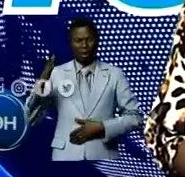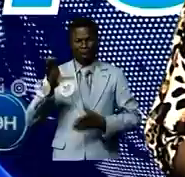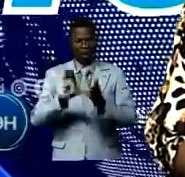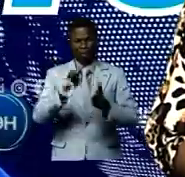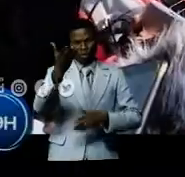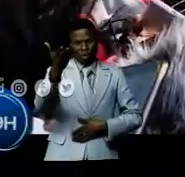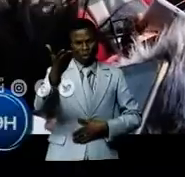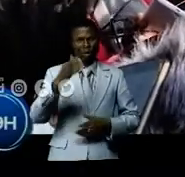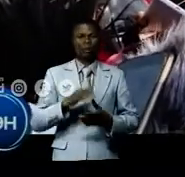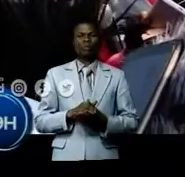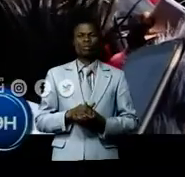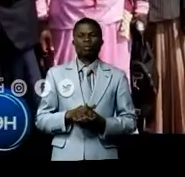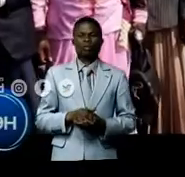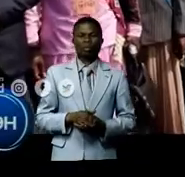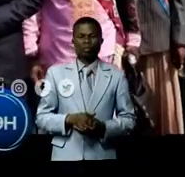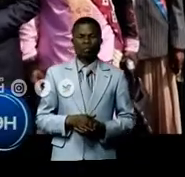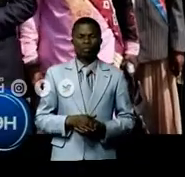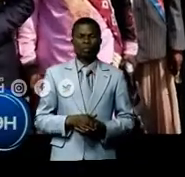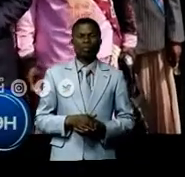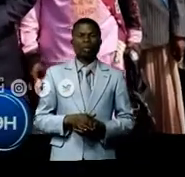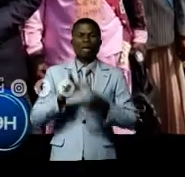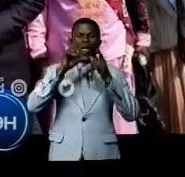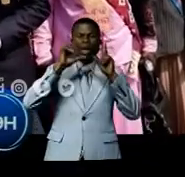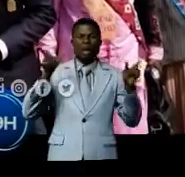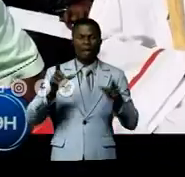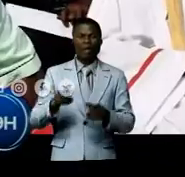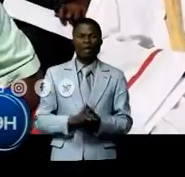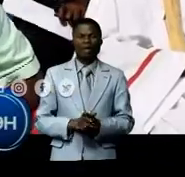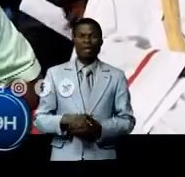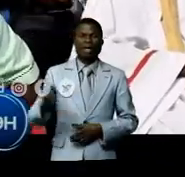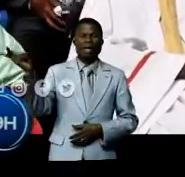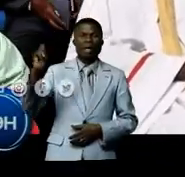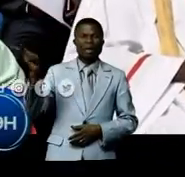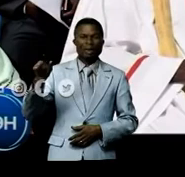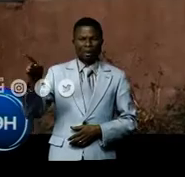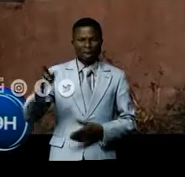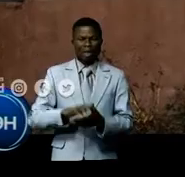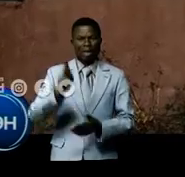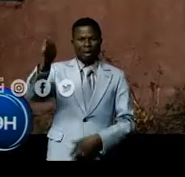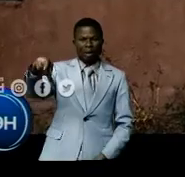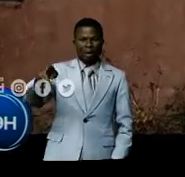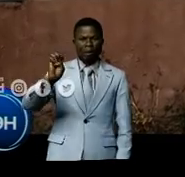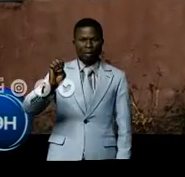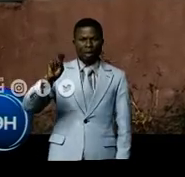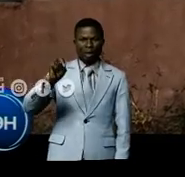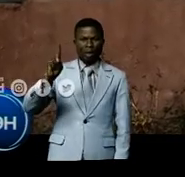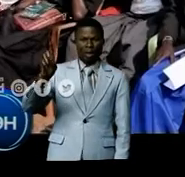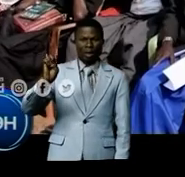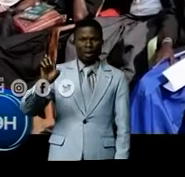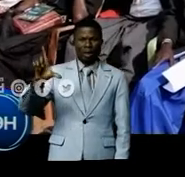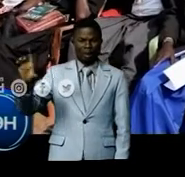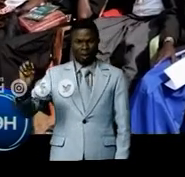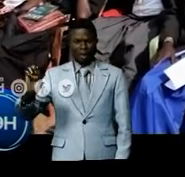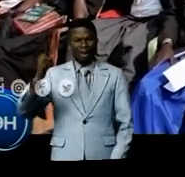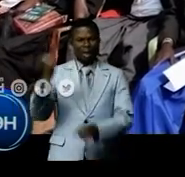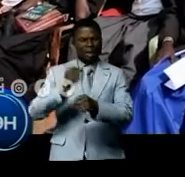coin. Le secteur Bapende, dans la province du Kasaï, et autres autorités traditionnelles travaillaient dans un bâtiment vétuste